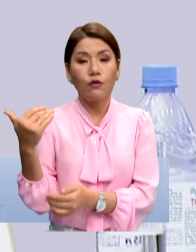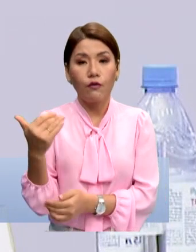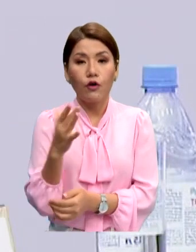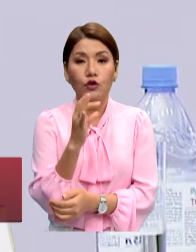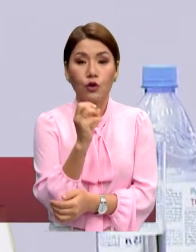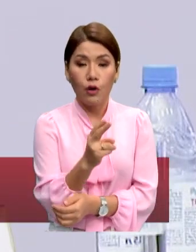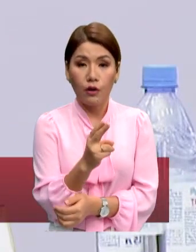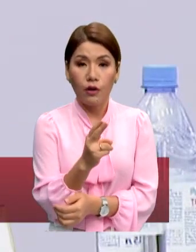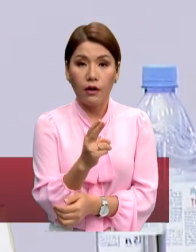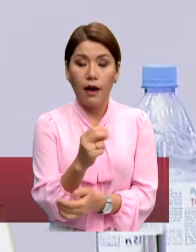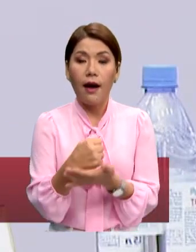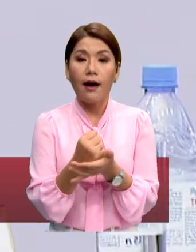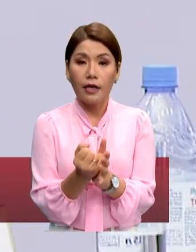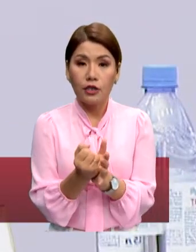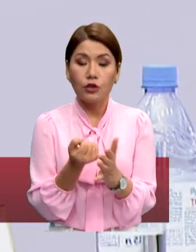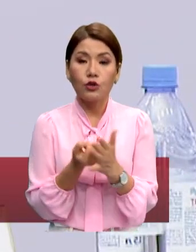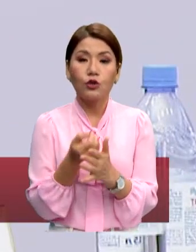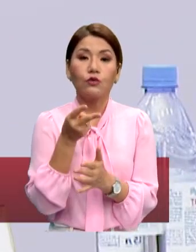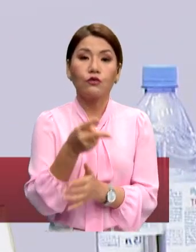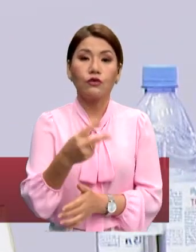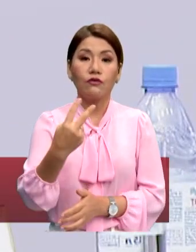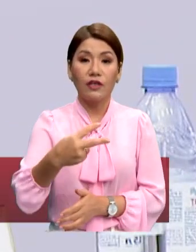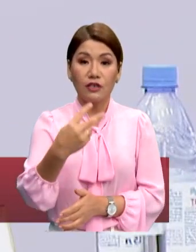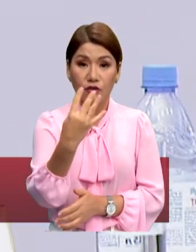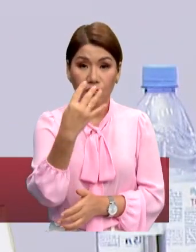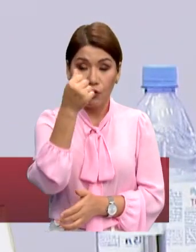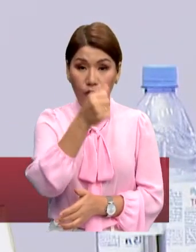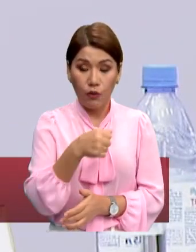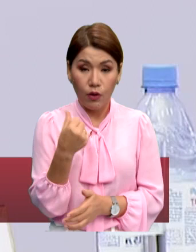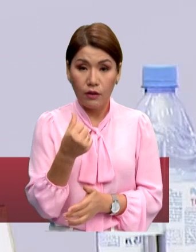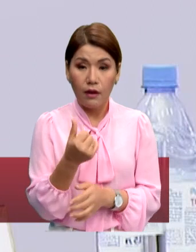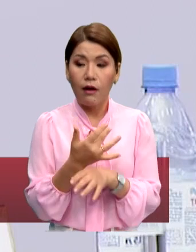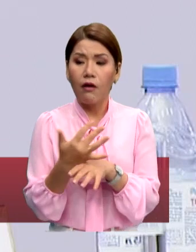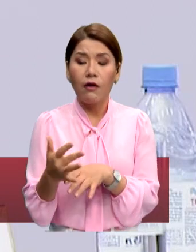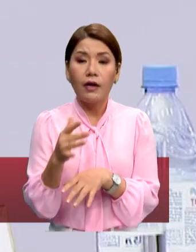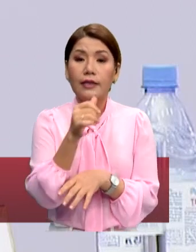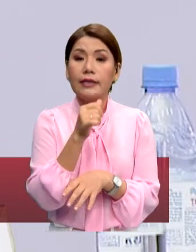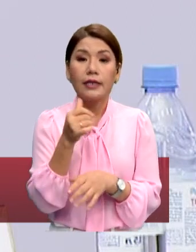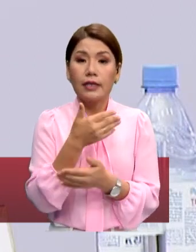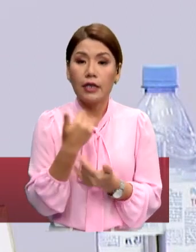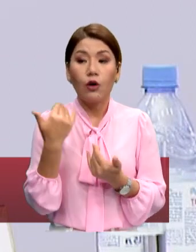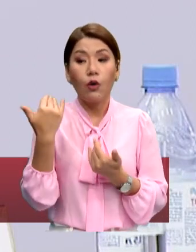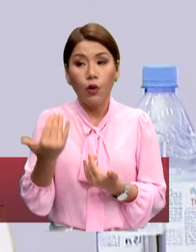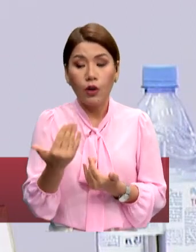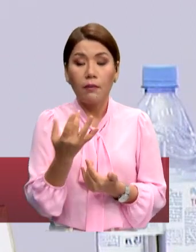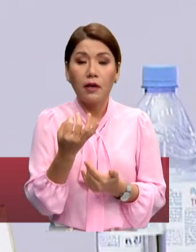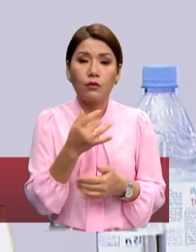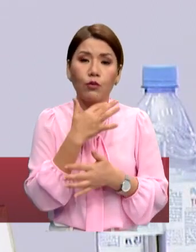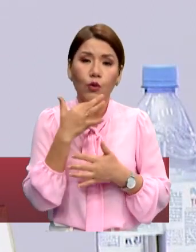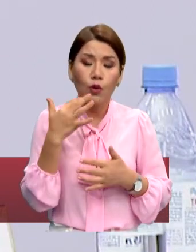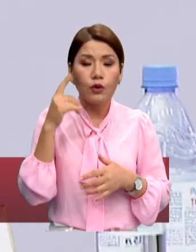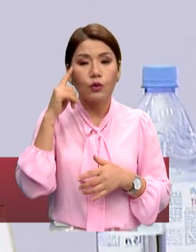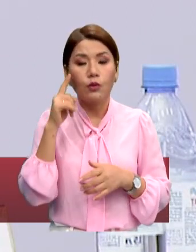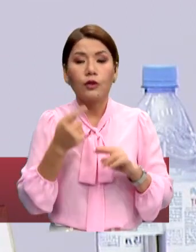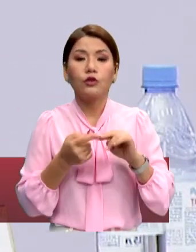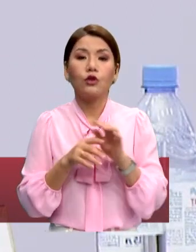срок окончания его президентских полномочий 2024 год, да ни для кого не секрет, что, скорее всего, он бы баллотировался. Многие и рассчитывали, что